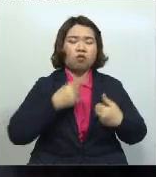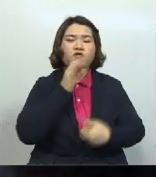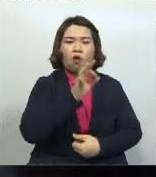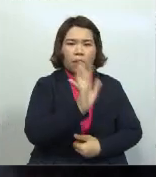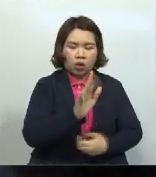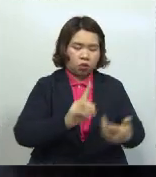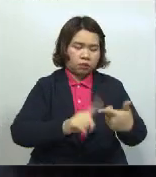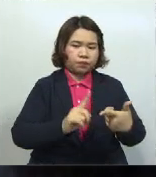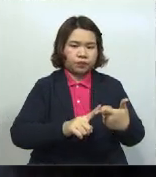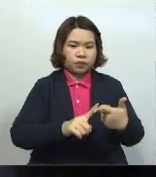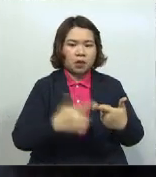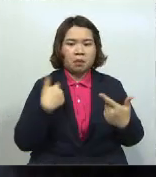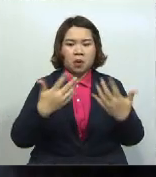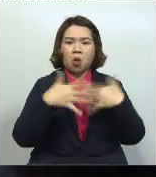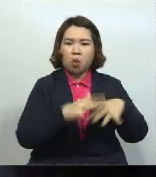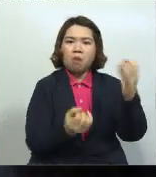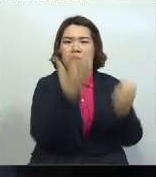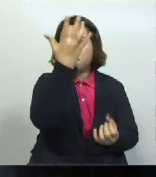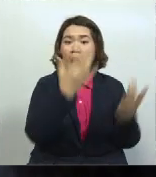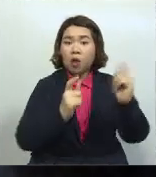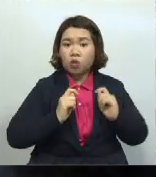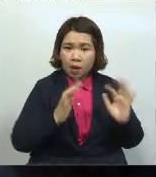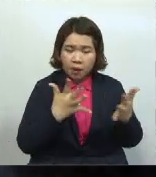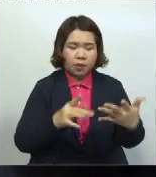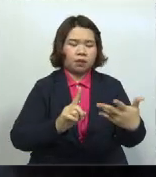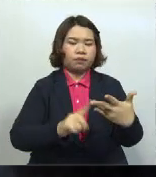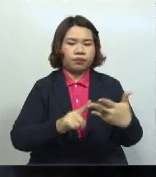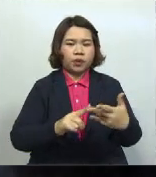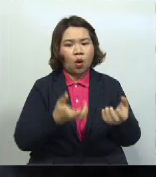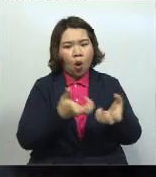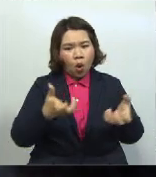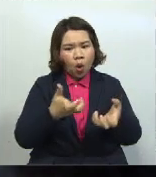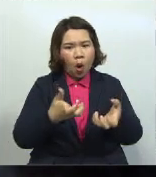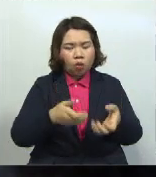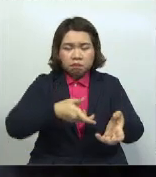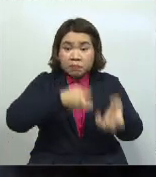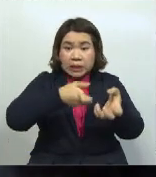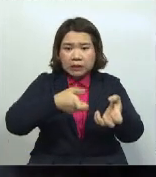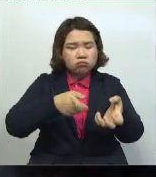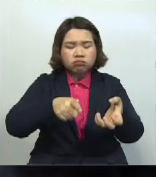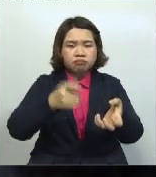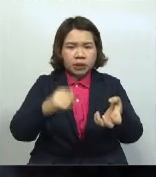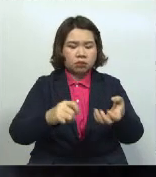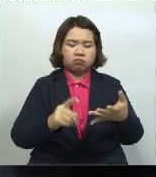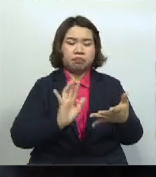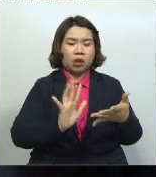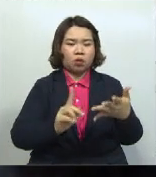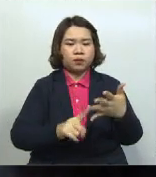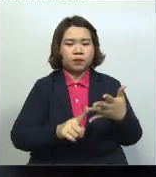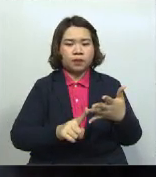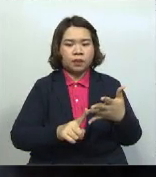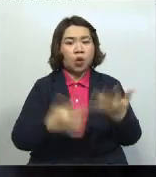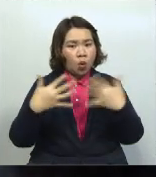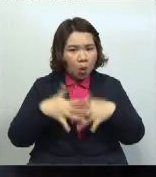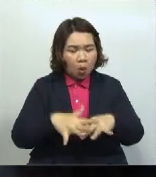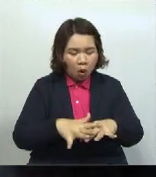ร่วมกันเข้าไปในเขตรักษาพันธุ์สัตว์ป่าร่วมกันมีเครื่องมือสำหรับการล่าสัตว์ป่าร่วมกันพยายามล่าสัตว์ป่า